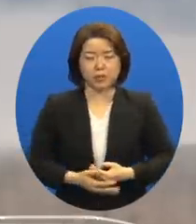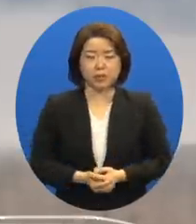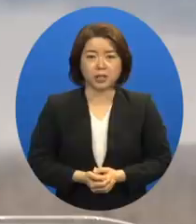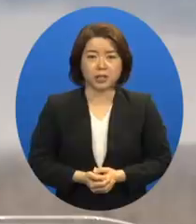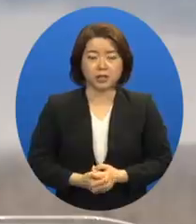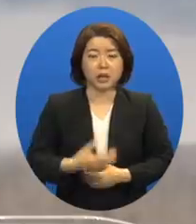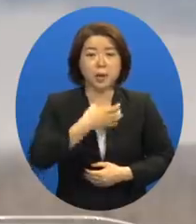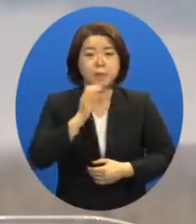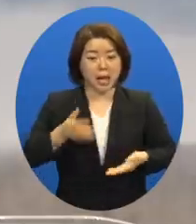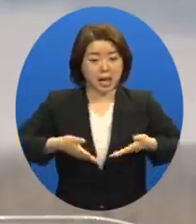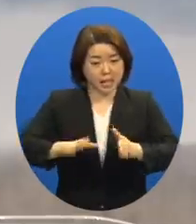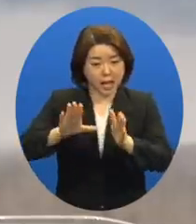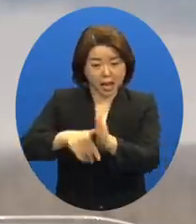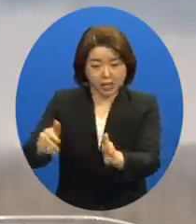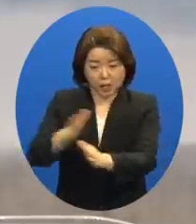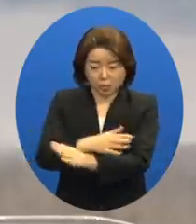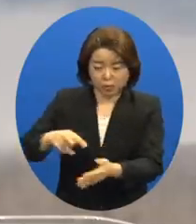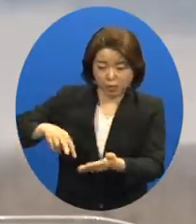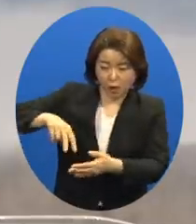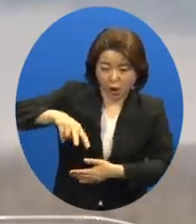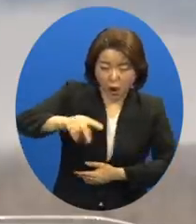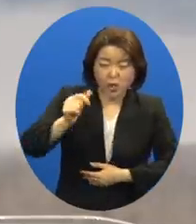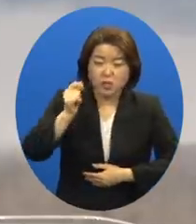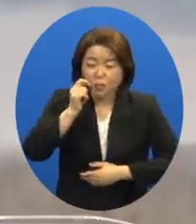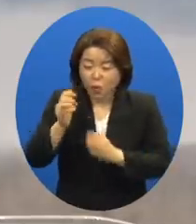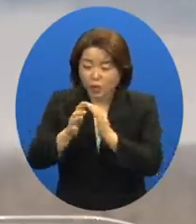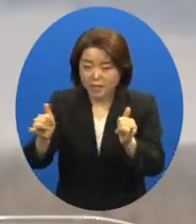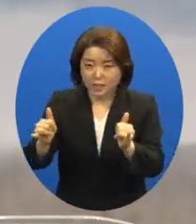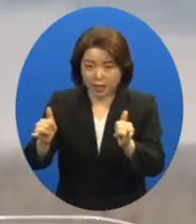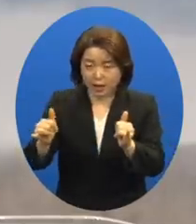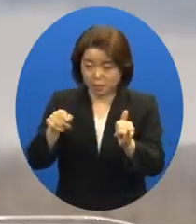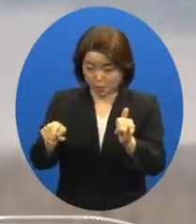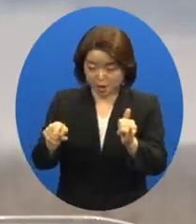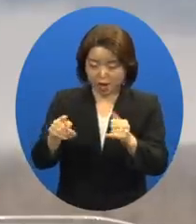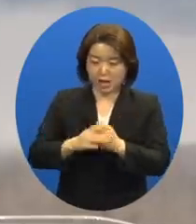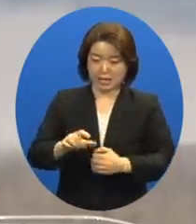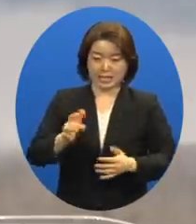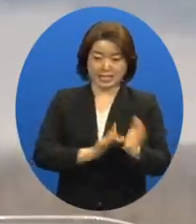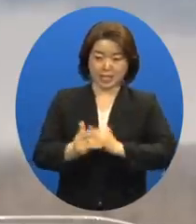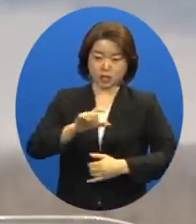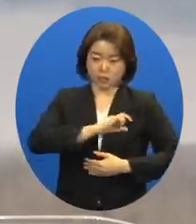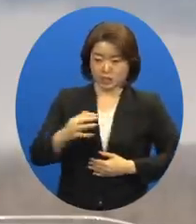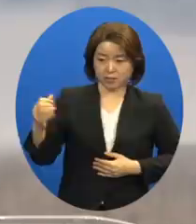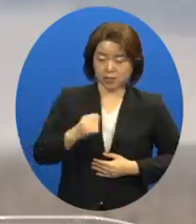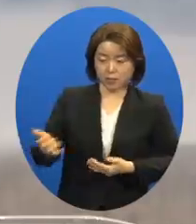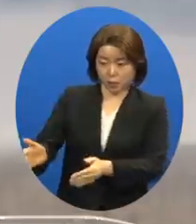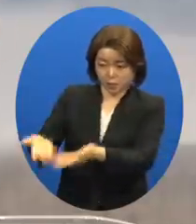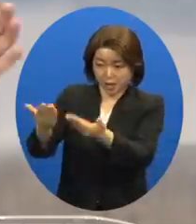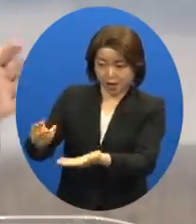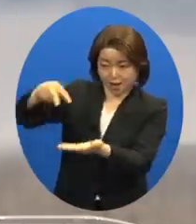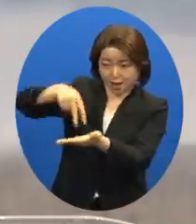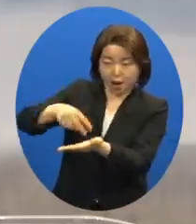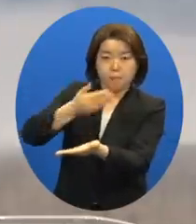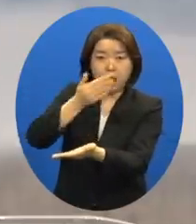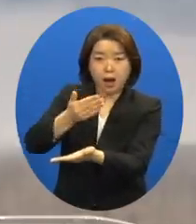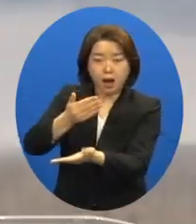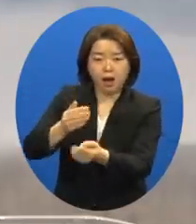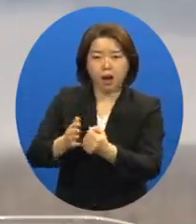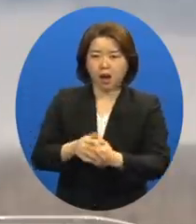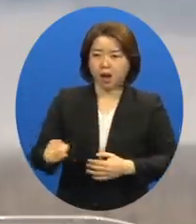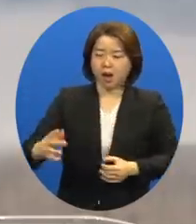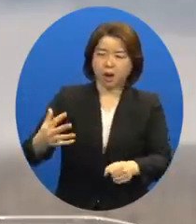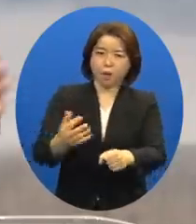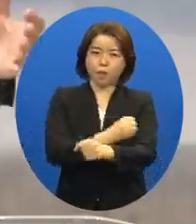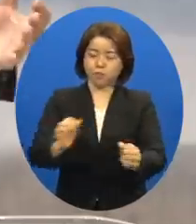베드로는 나면서 걷지 못한 자를 예수님의 이름으로 이렇게 세웠습니다. 사람들이 그 엄청나고 놀라운 기적을